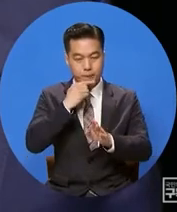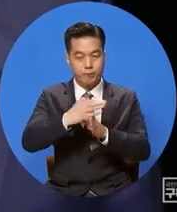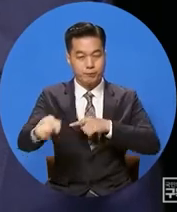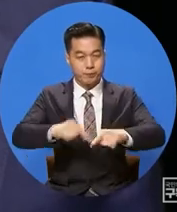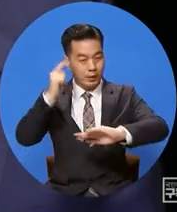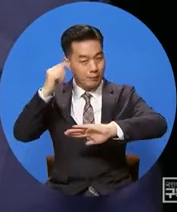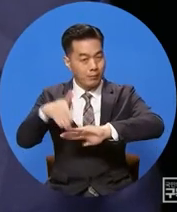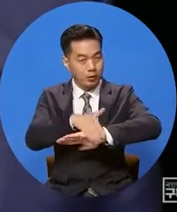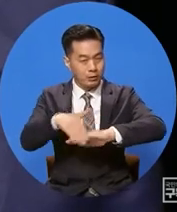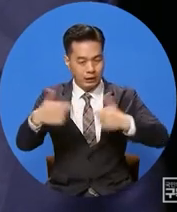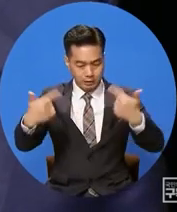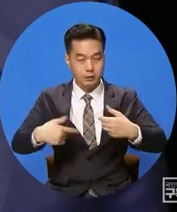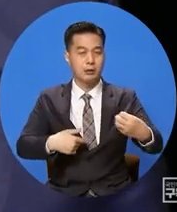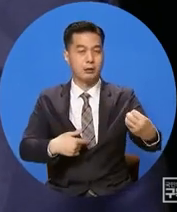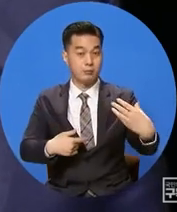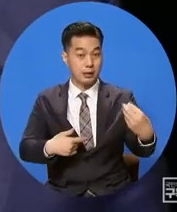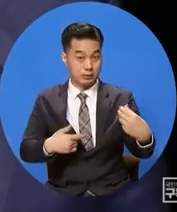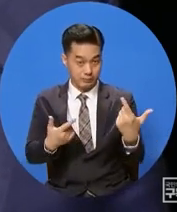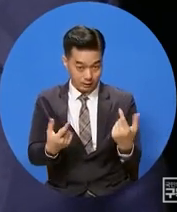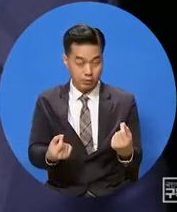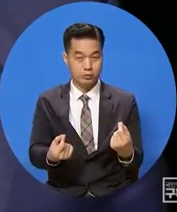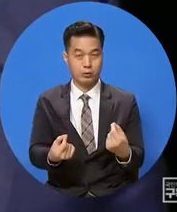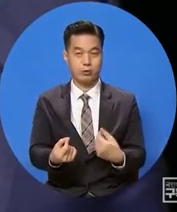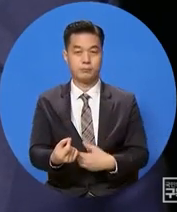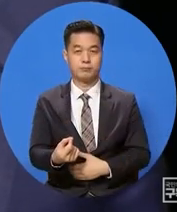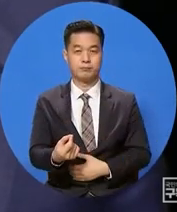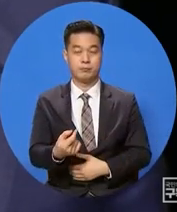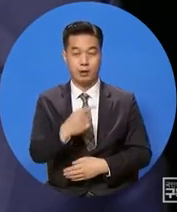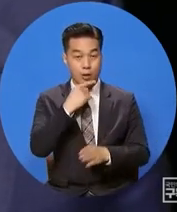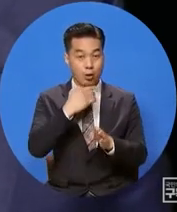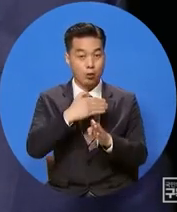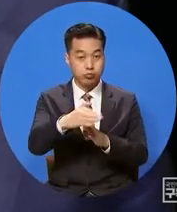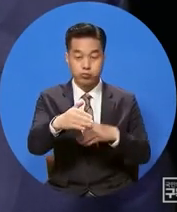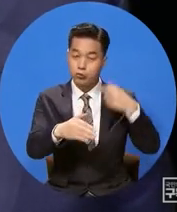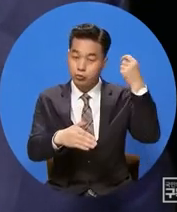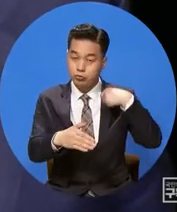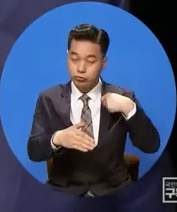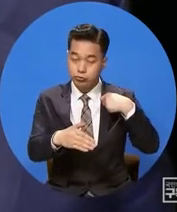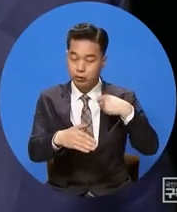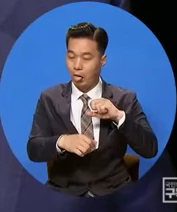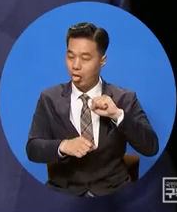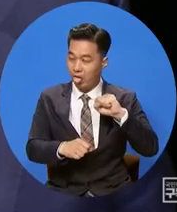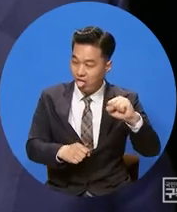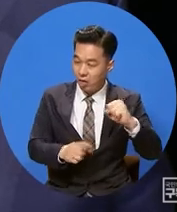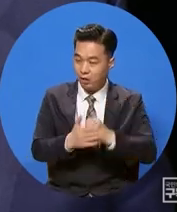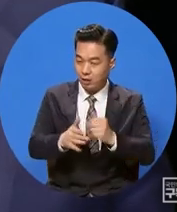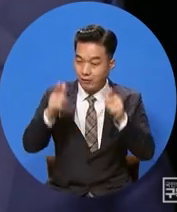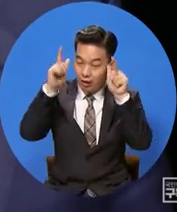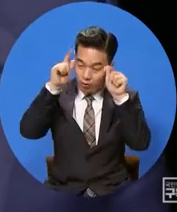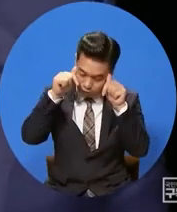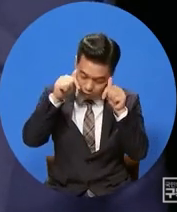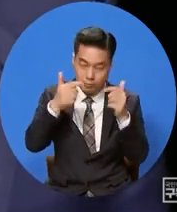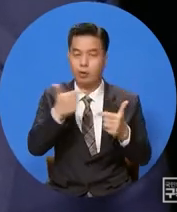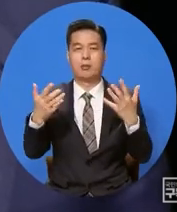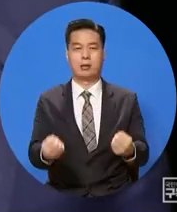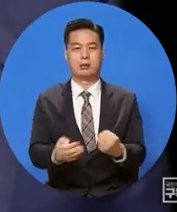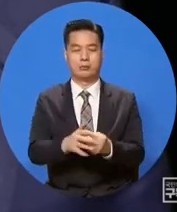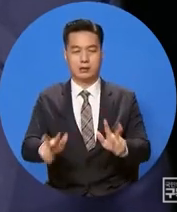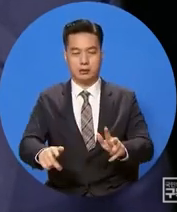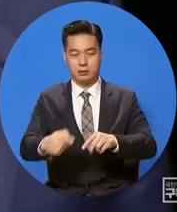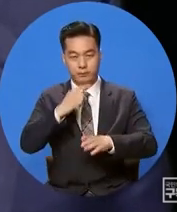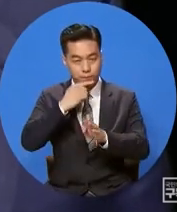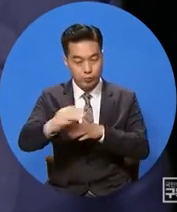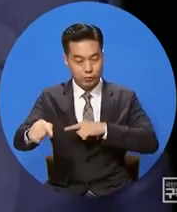정책은 늘 말씀하시지 않습니까? 너무 북중에 불협적이고 하기 때문에 예? 지금 대북